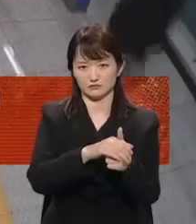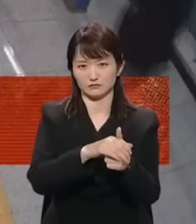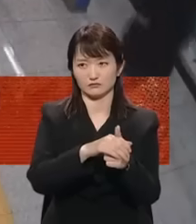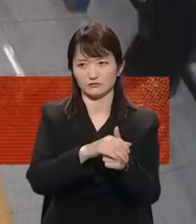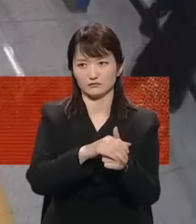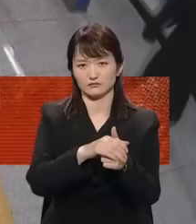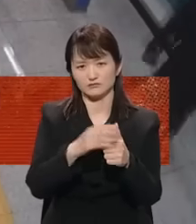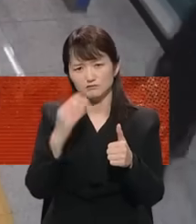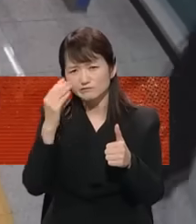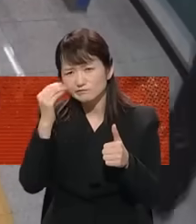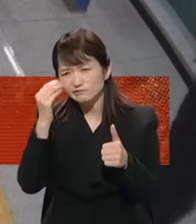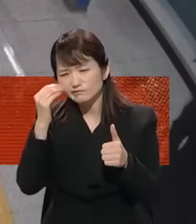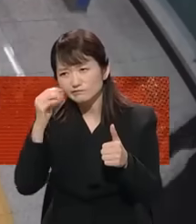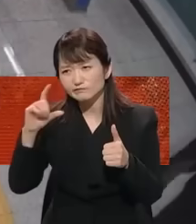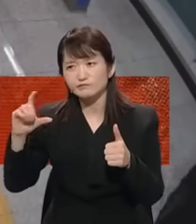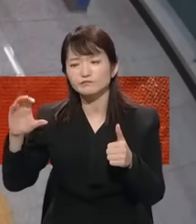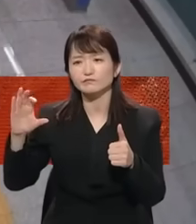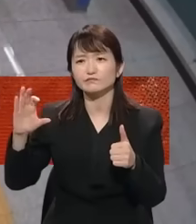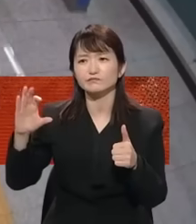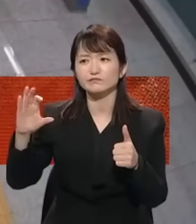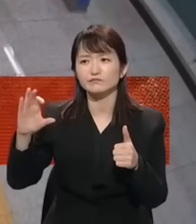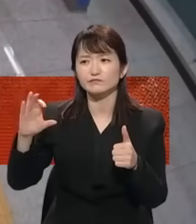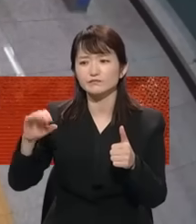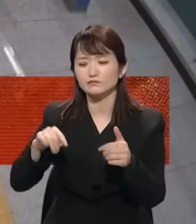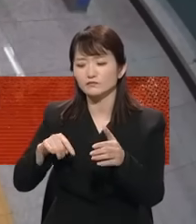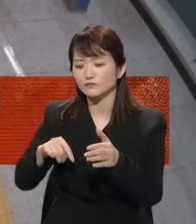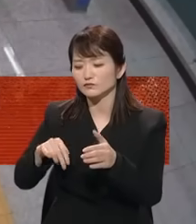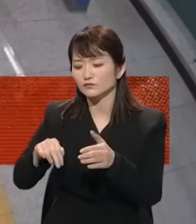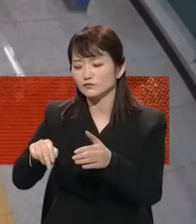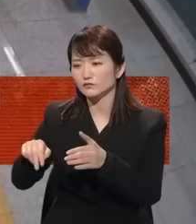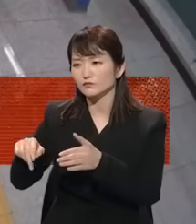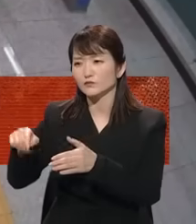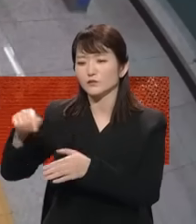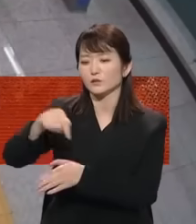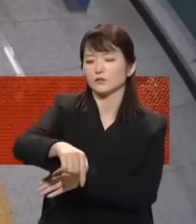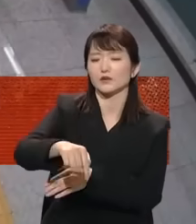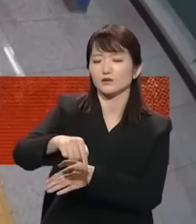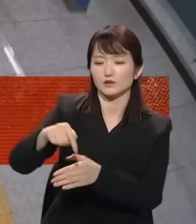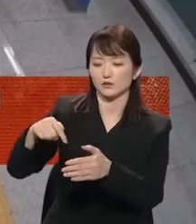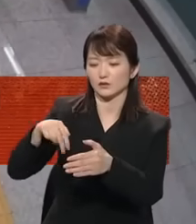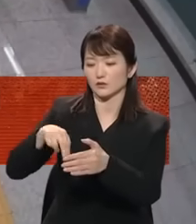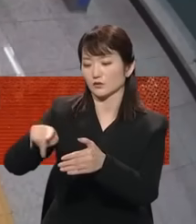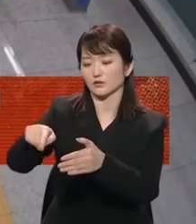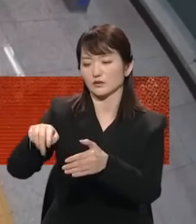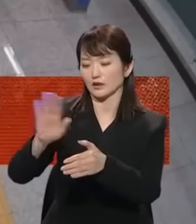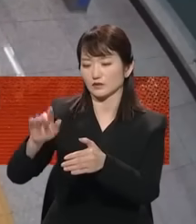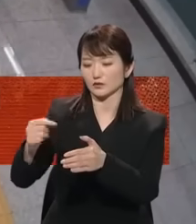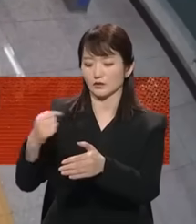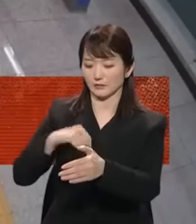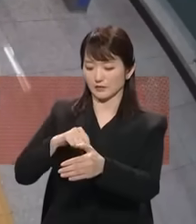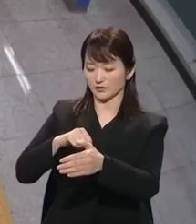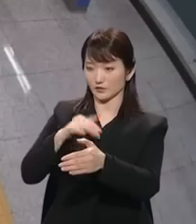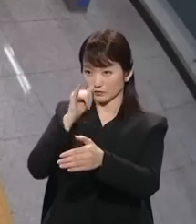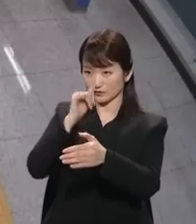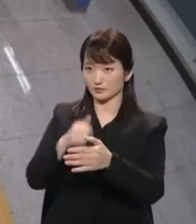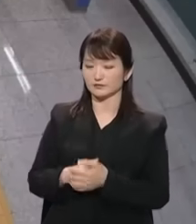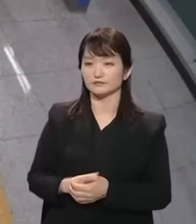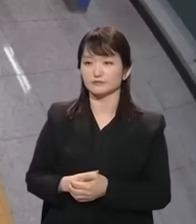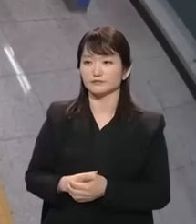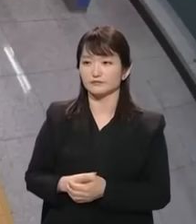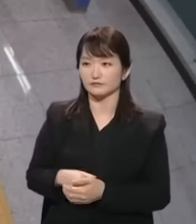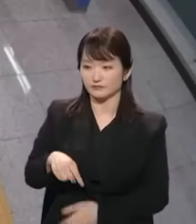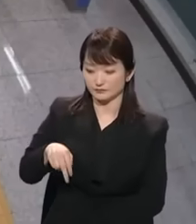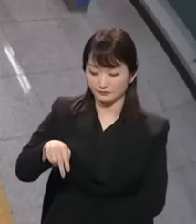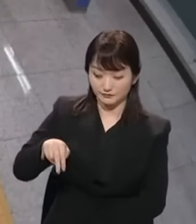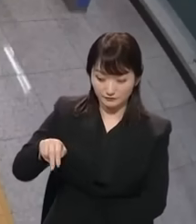그런데 좀 이상했던게 그 화장실이 개찰구 바깥쪽에도 있거든요 그런데 굳이 안쪽 화장실을 가겠다고 해서 일단 들어가는 것까지 그